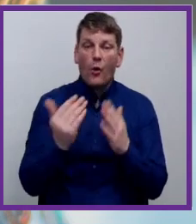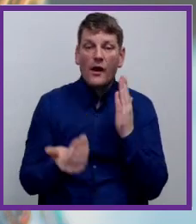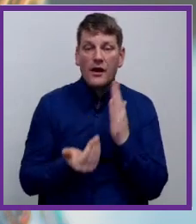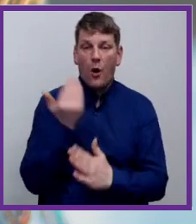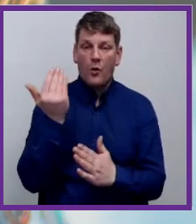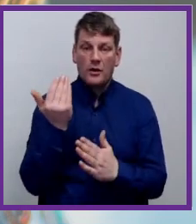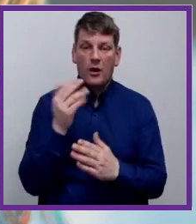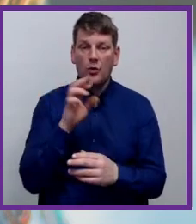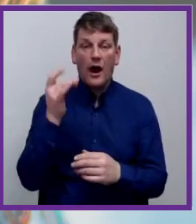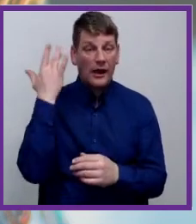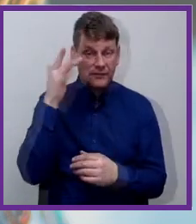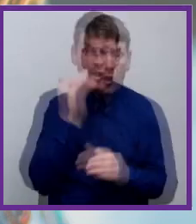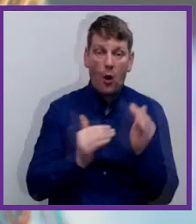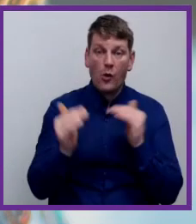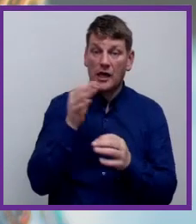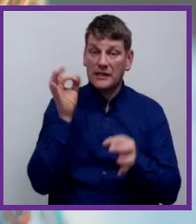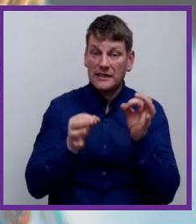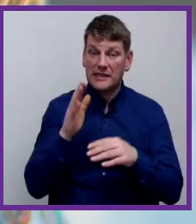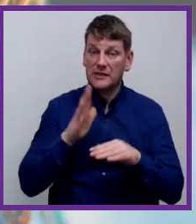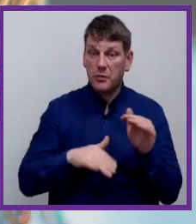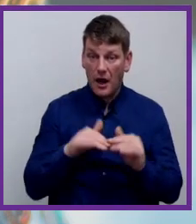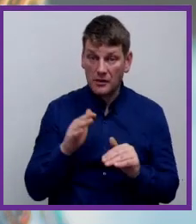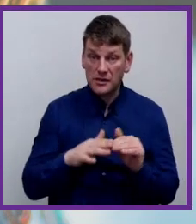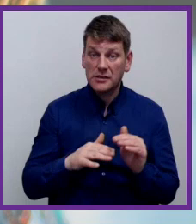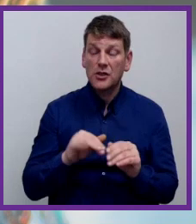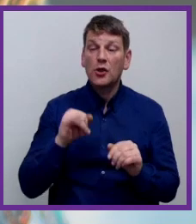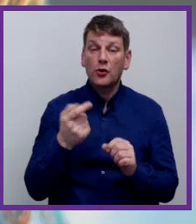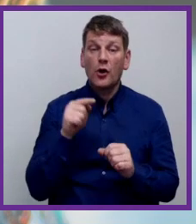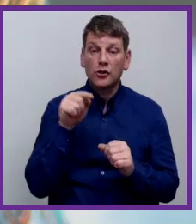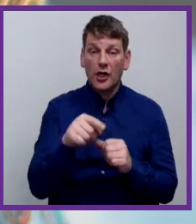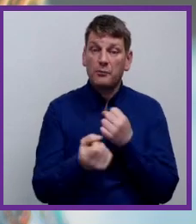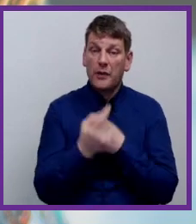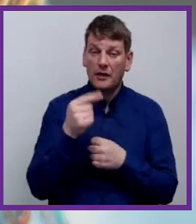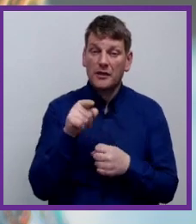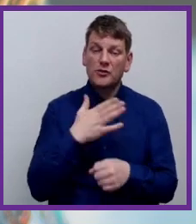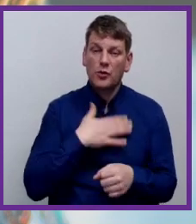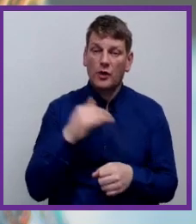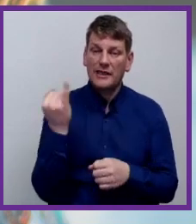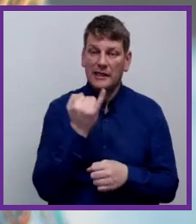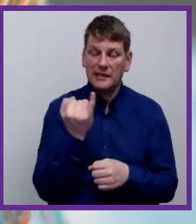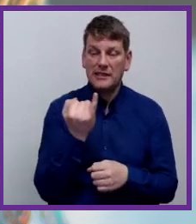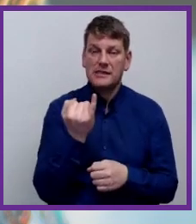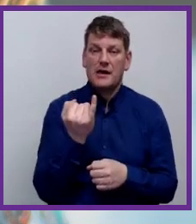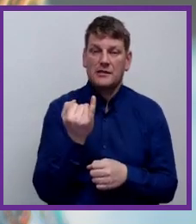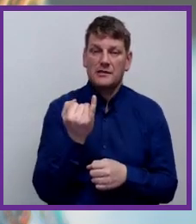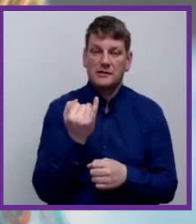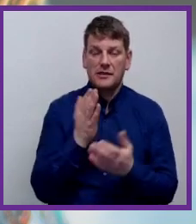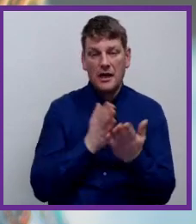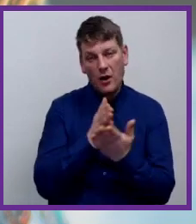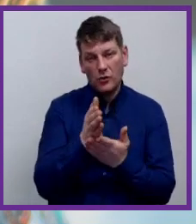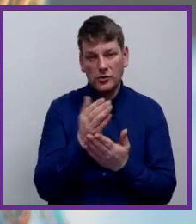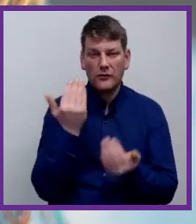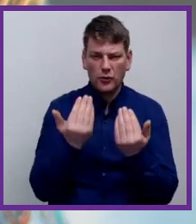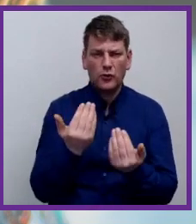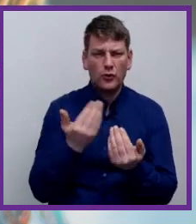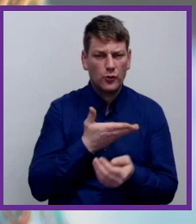no ASV augstākās tiesas prakses, jo šeit parādījās tāds ļoti interesants rakurss, droši vien jūs par